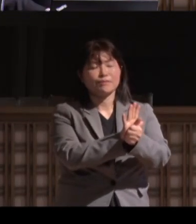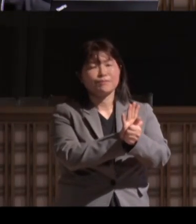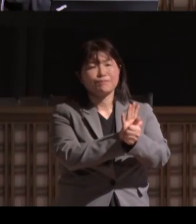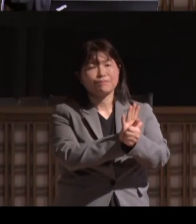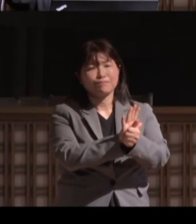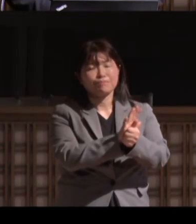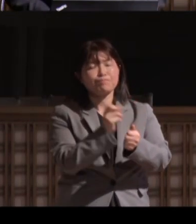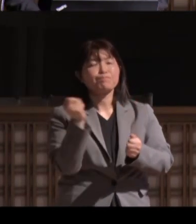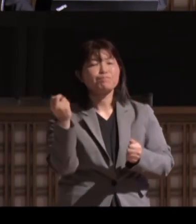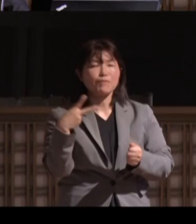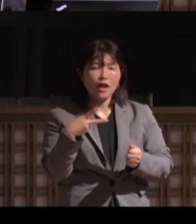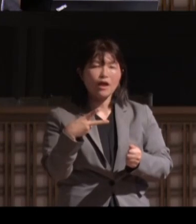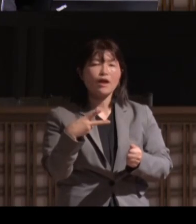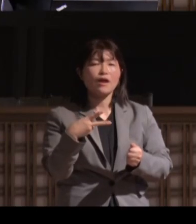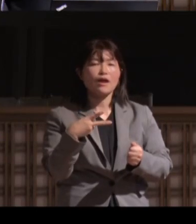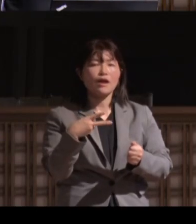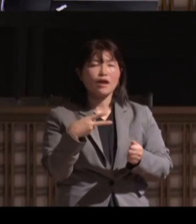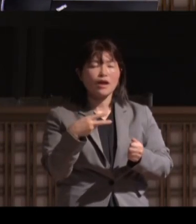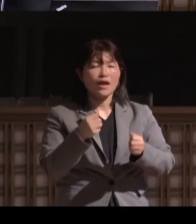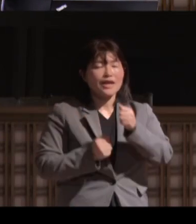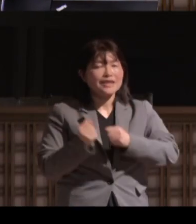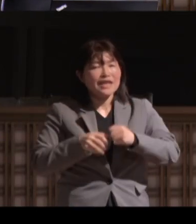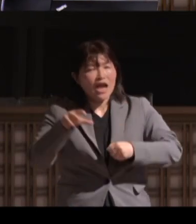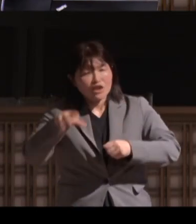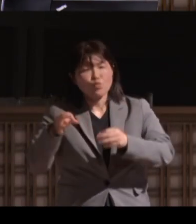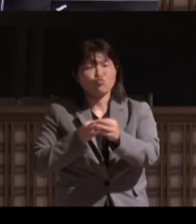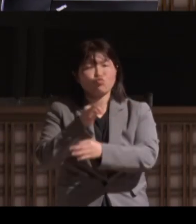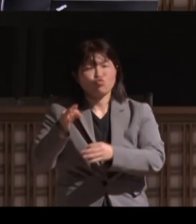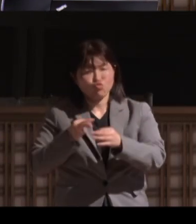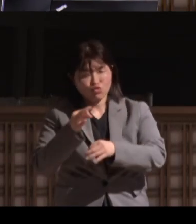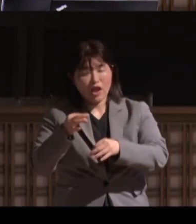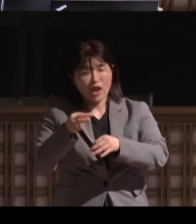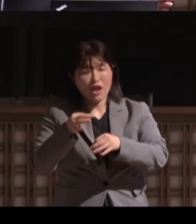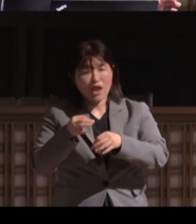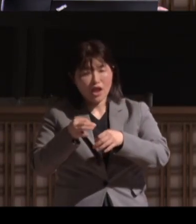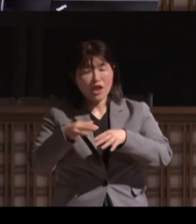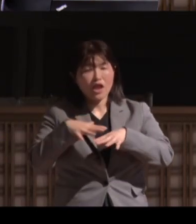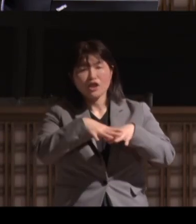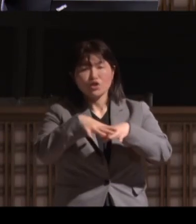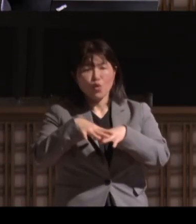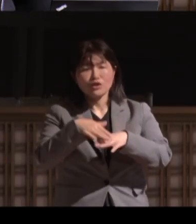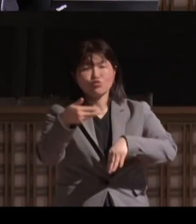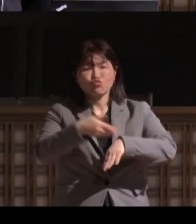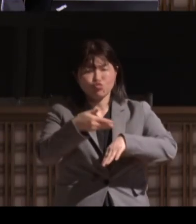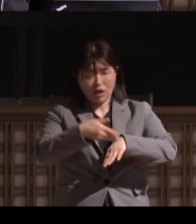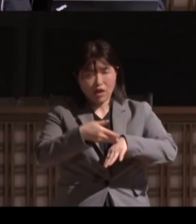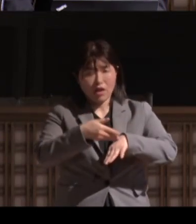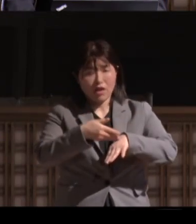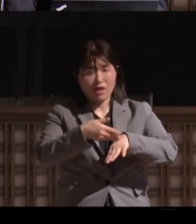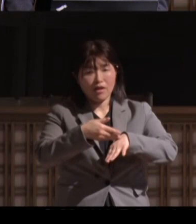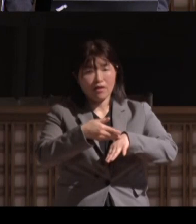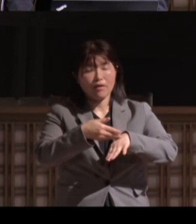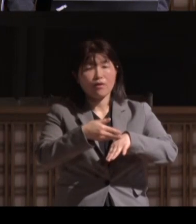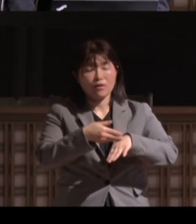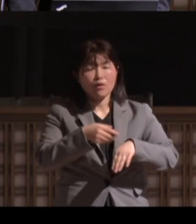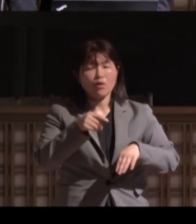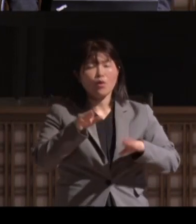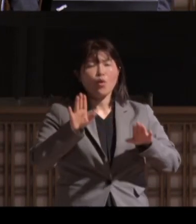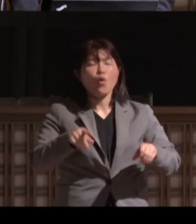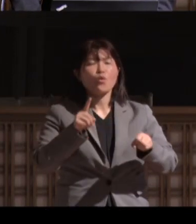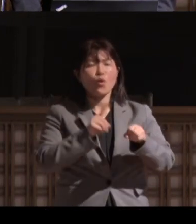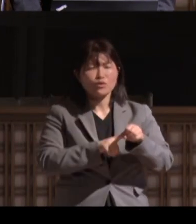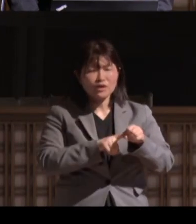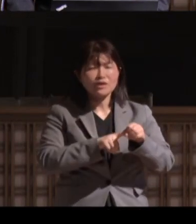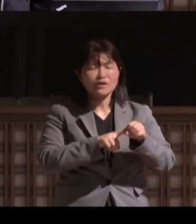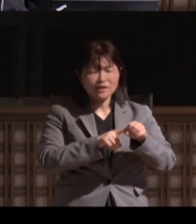行くあるいはえ避難所運営組織訓練これ後でも出しますけどもう今年入りまして